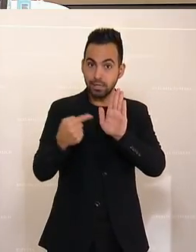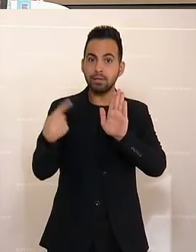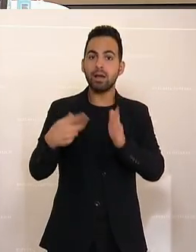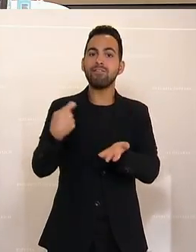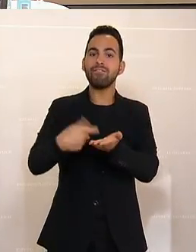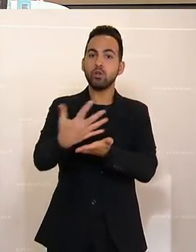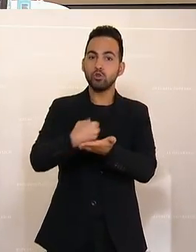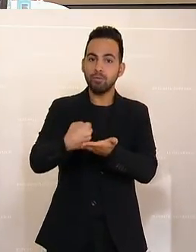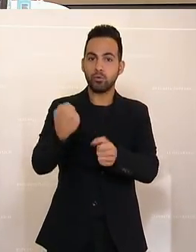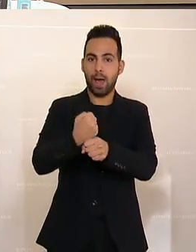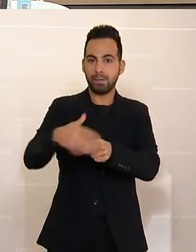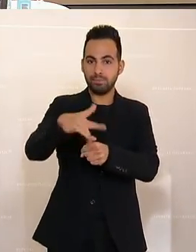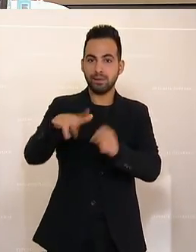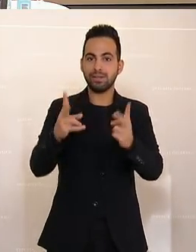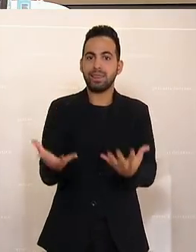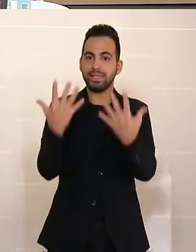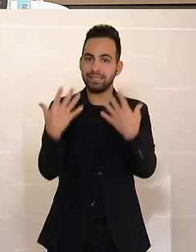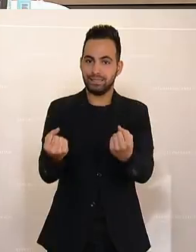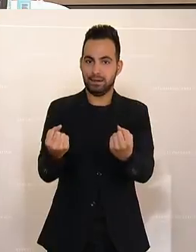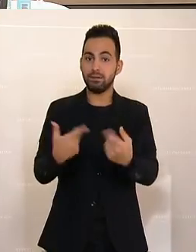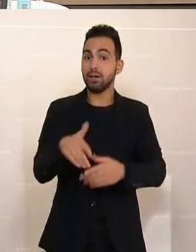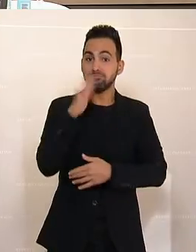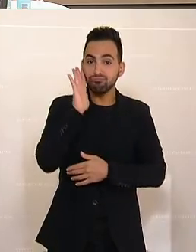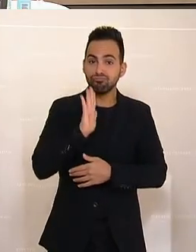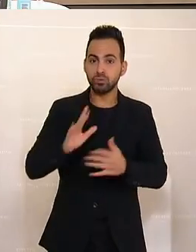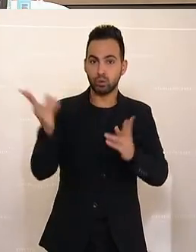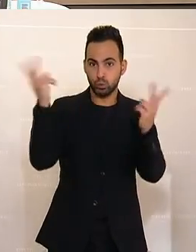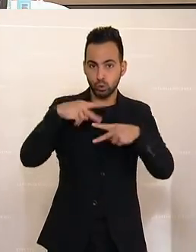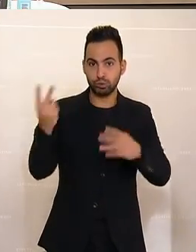Arbeitsplätze zu sichern. Ich bitte um Zustimmung. Danke.